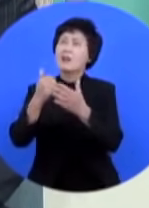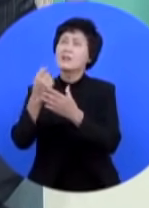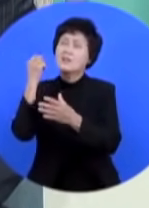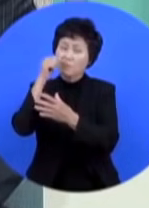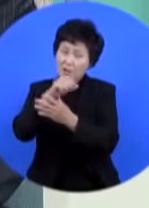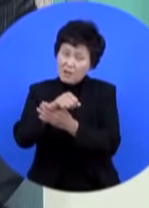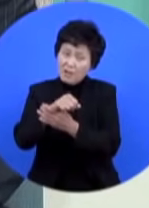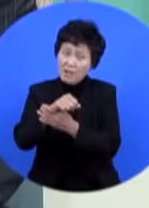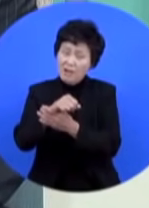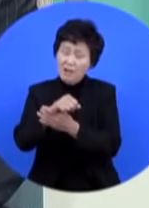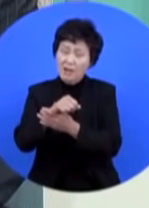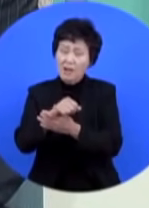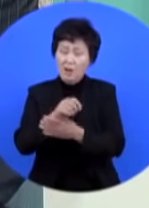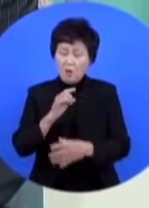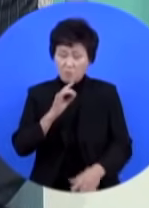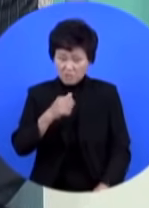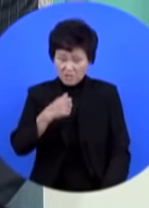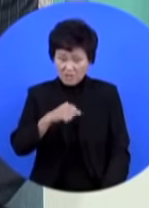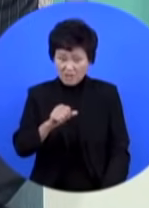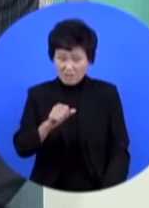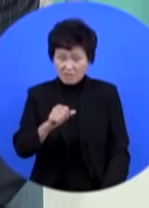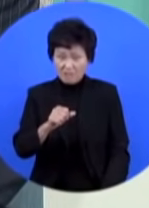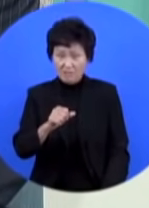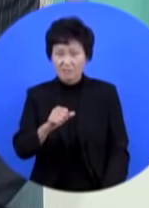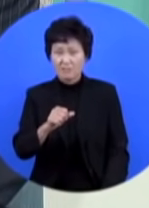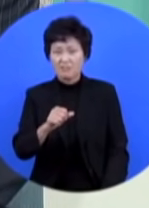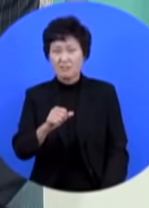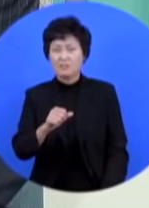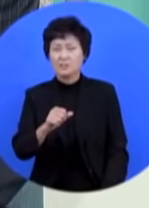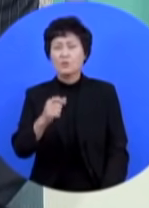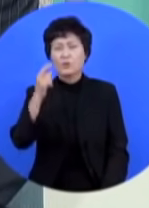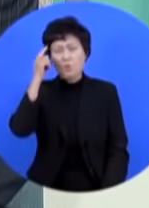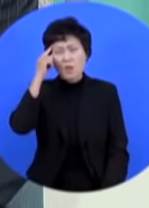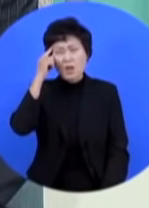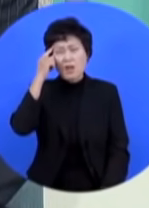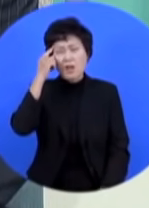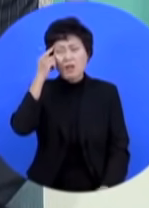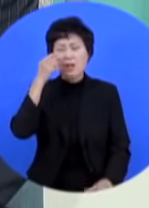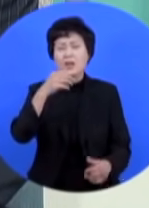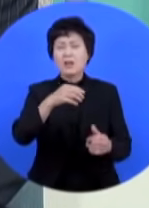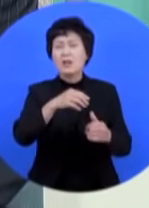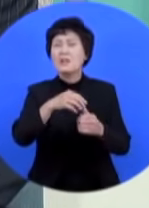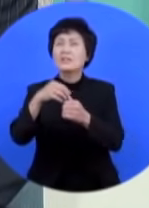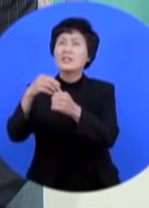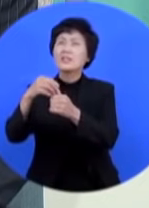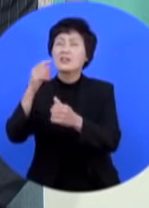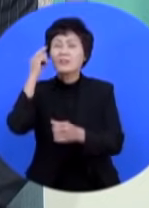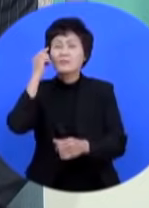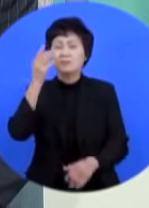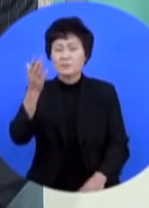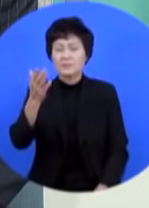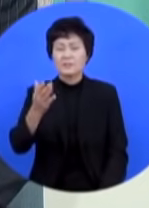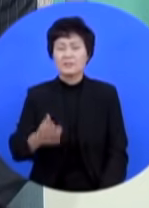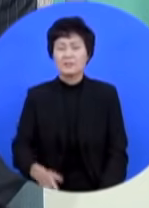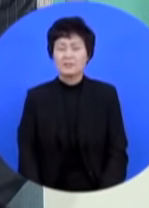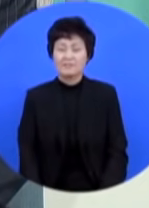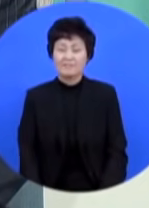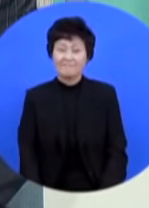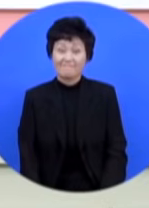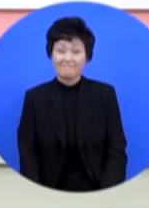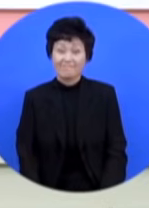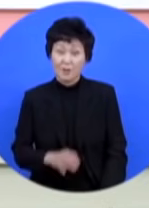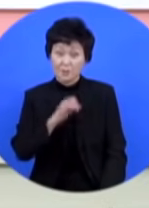하나밖에 없는 딸도 없고 그냥 다 무녀동남인 아들 하나 있는데 그걸 주시고 그걸 뺏어가셨나. 요한복음